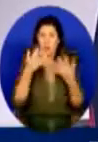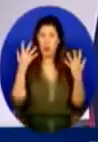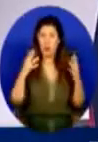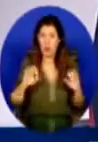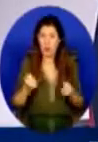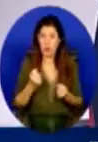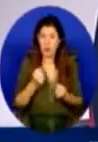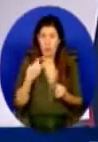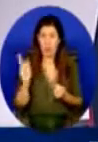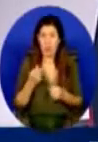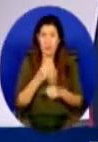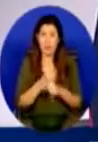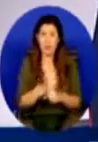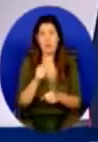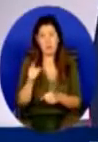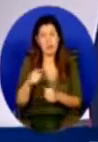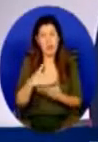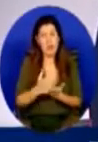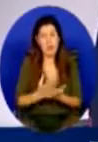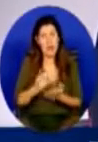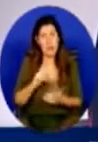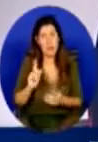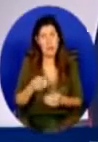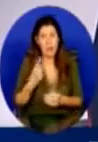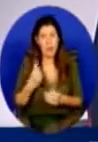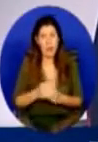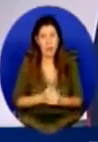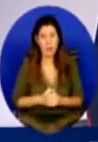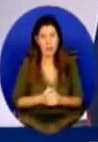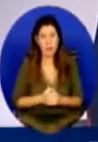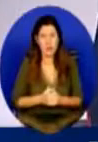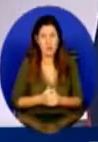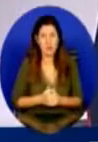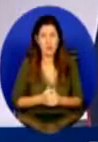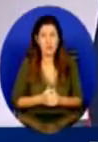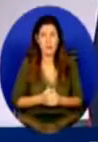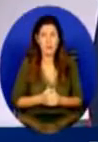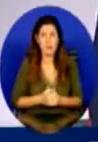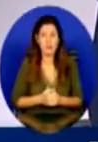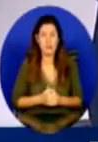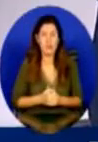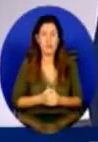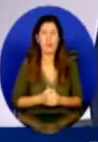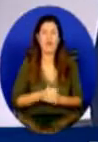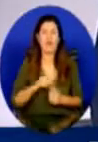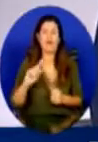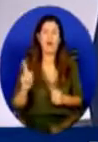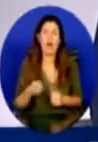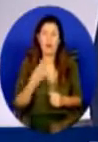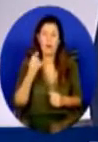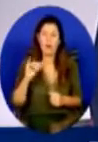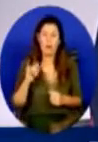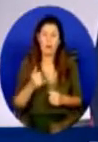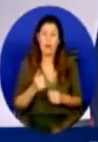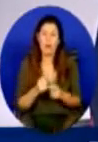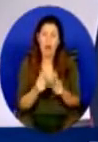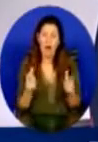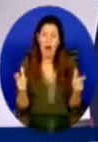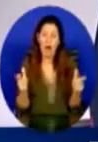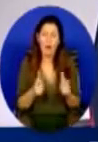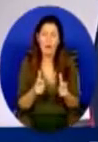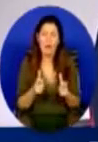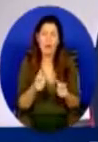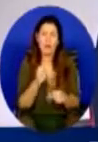חלק מאיתנו. הם חלק מאיתנו. ואנחנו בהחלט אותה חוליה שמקשרת בין מדינת